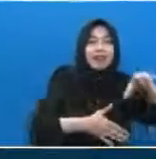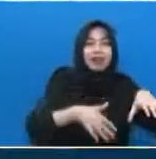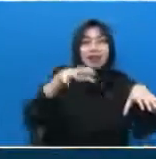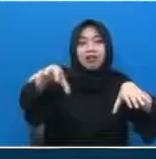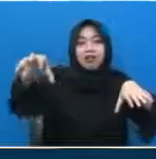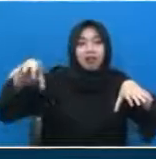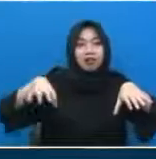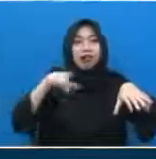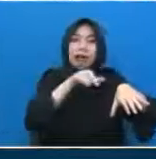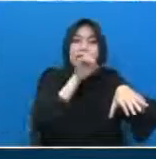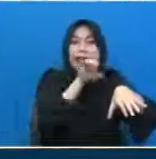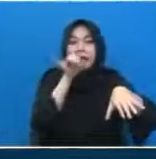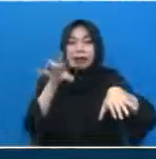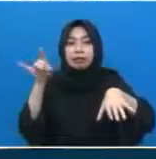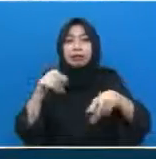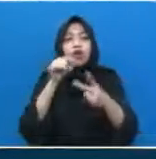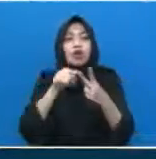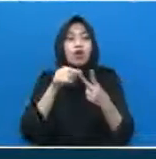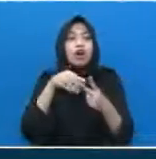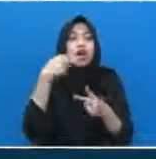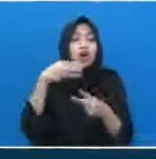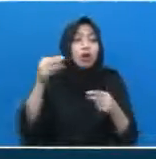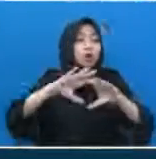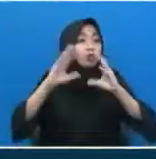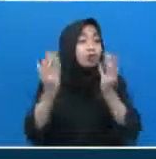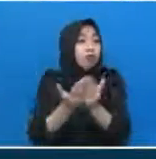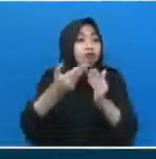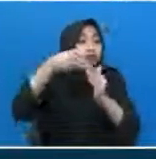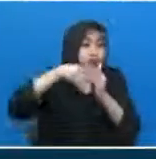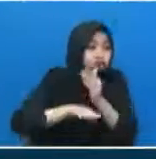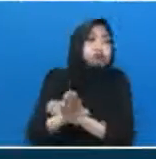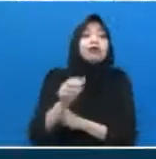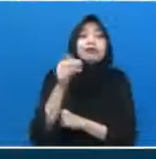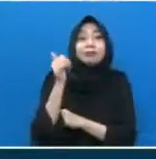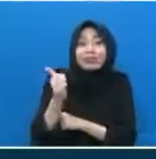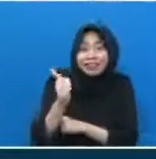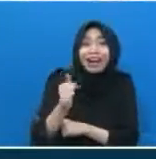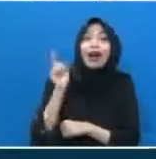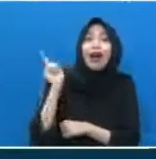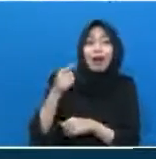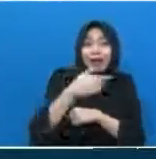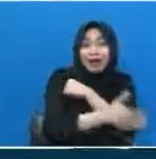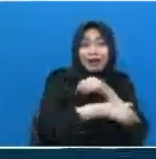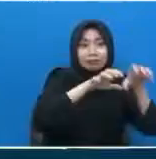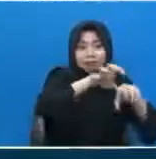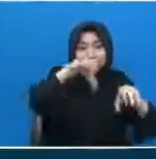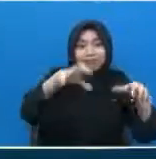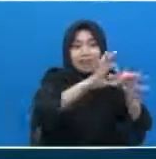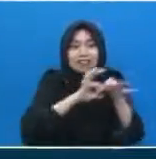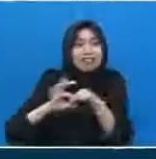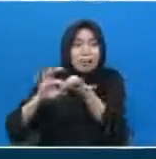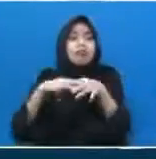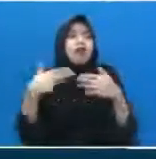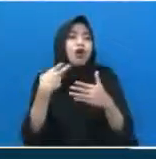presiden juga menyinggung soal perekonomian Global yang dapat pulih jika antarnegara dapat bekerjasama Selain itu